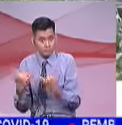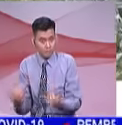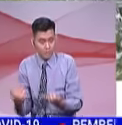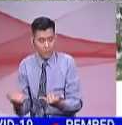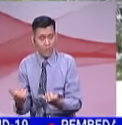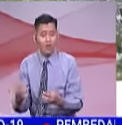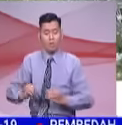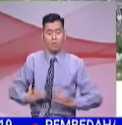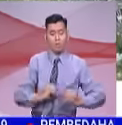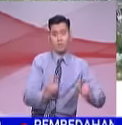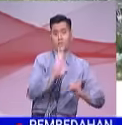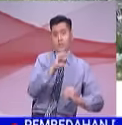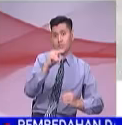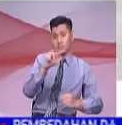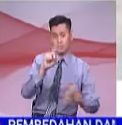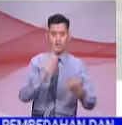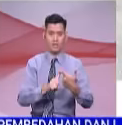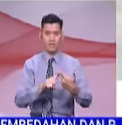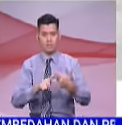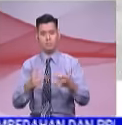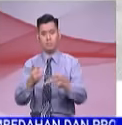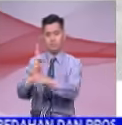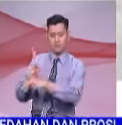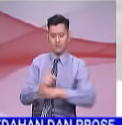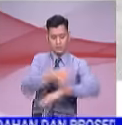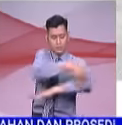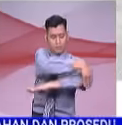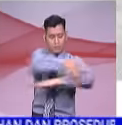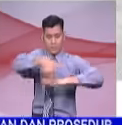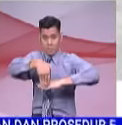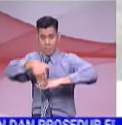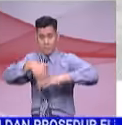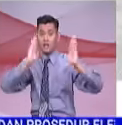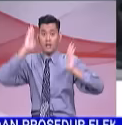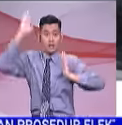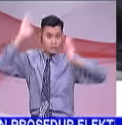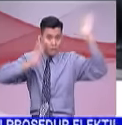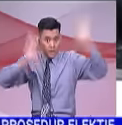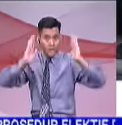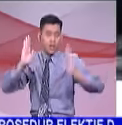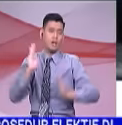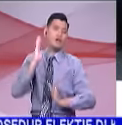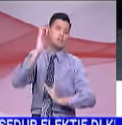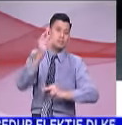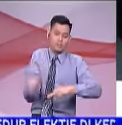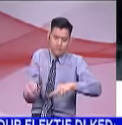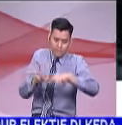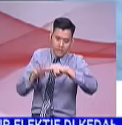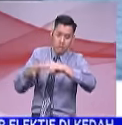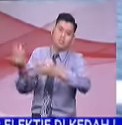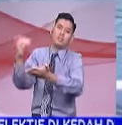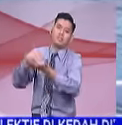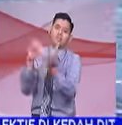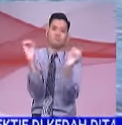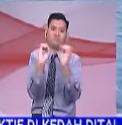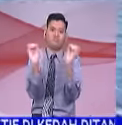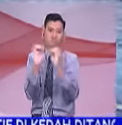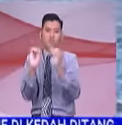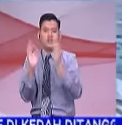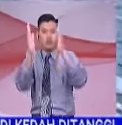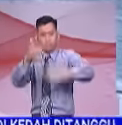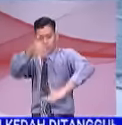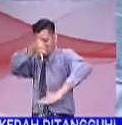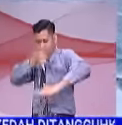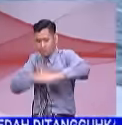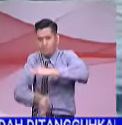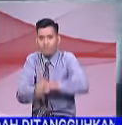Ops Benteng dan juga kawalan di sempadan pintu masuk negara akan turut dipertingkat bagi memastikan tiada pencerobohan warga